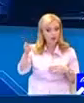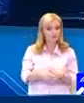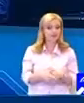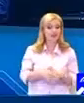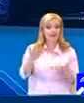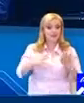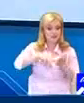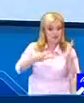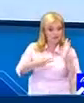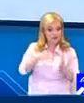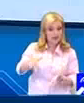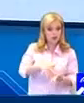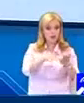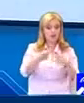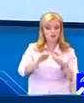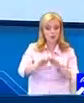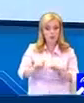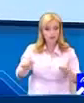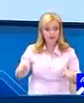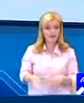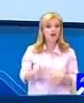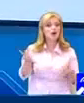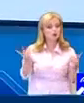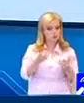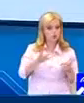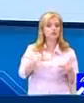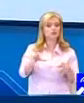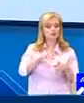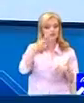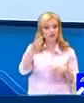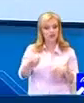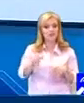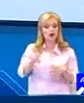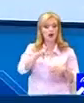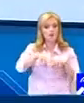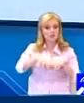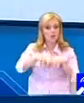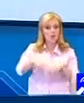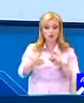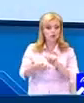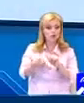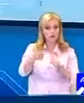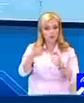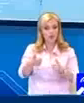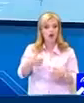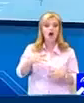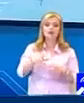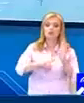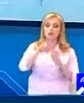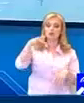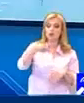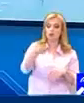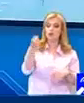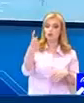în care planificați o călătorie cu cei mici, trebuie să vă asigurați că este perfectat pașaportul și pentru ei. Din 2011, fotografia și datele copilului